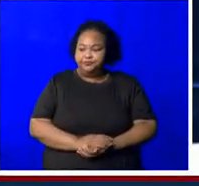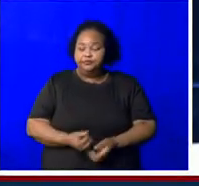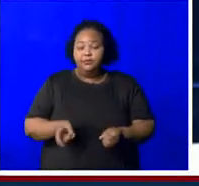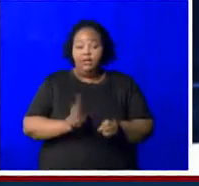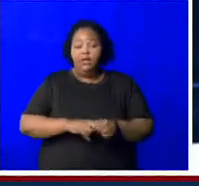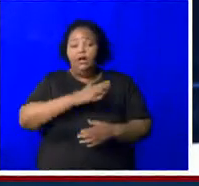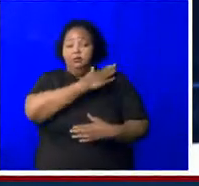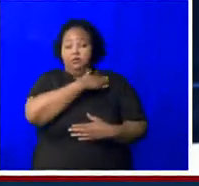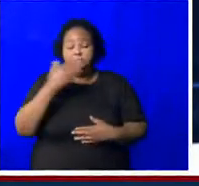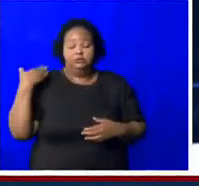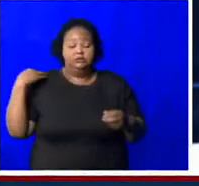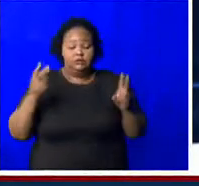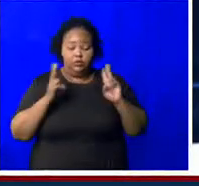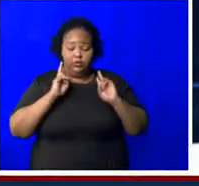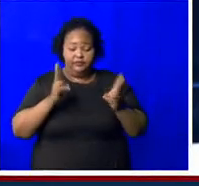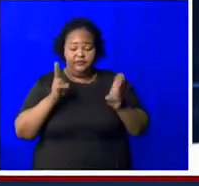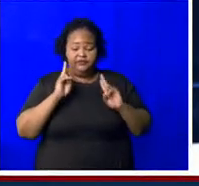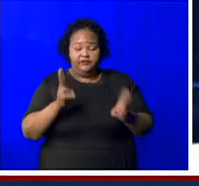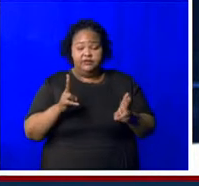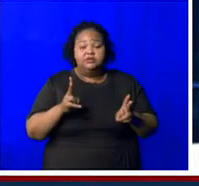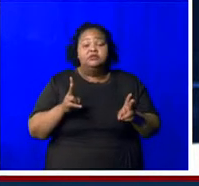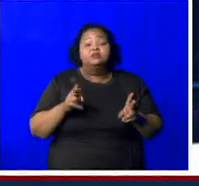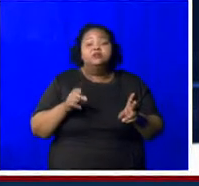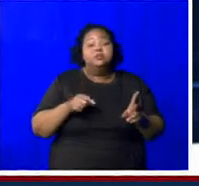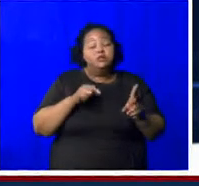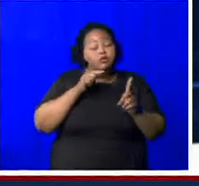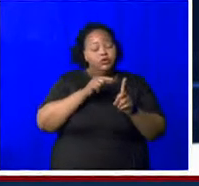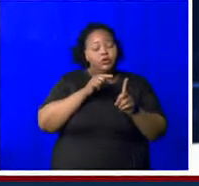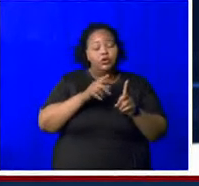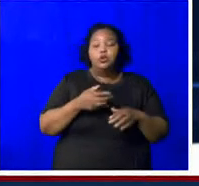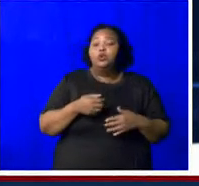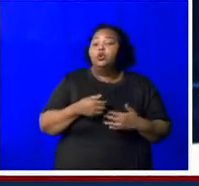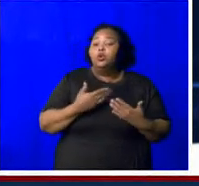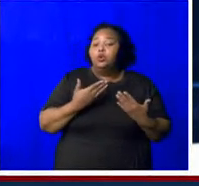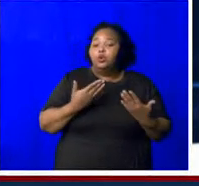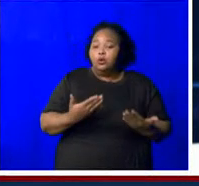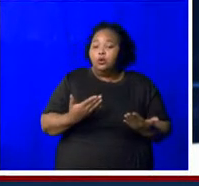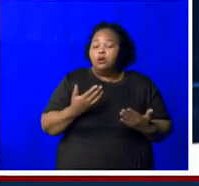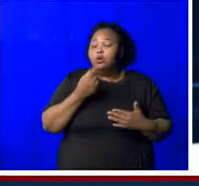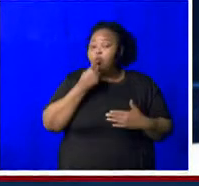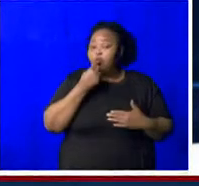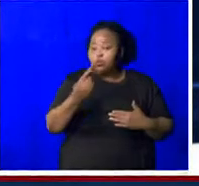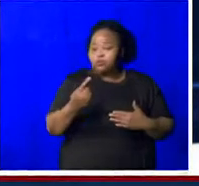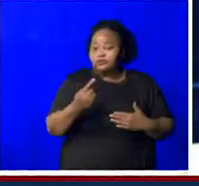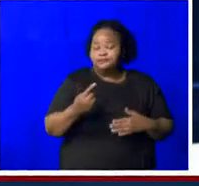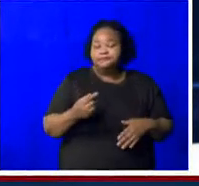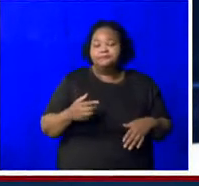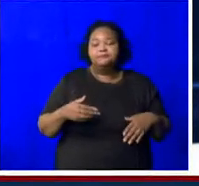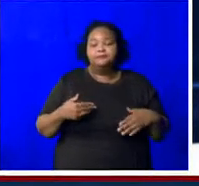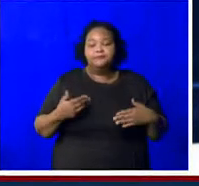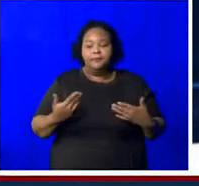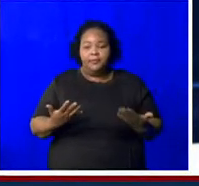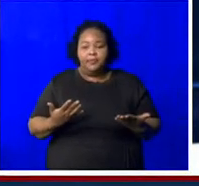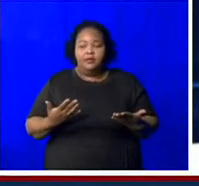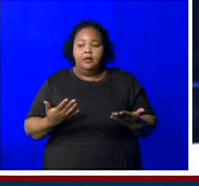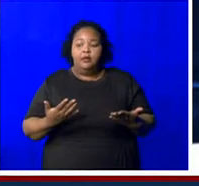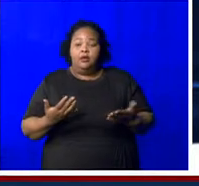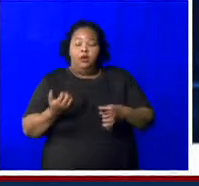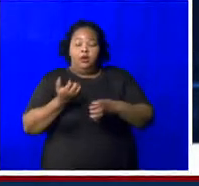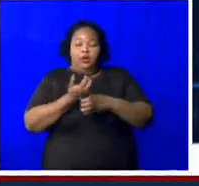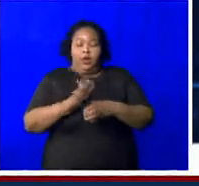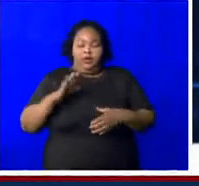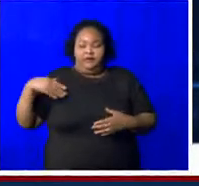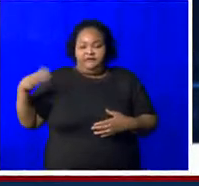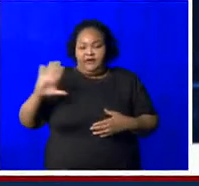Ngakulokunye imvuna yelitiko letekuvakasha netindzaba tekongiwa kwemvelo umhlonishwa Jane Simelane ithi emhlanganweni